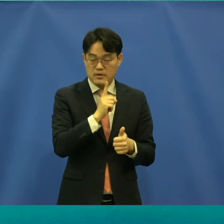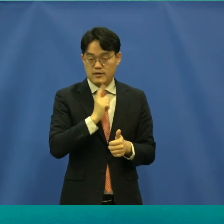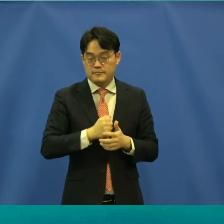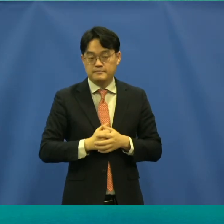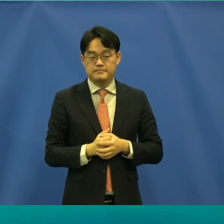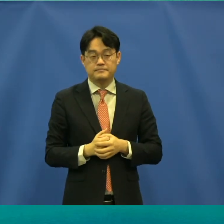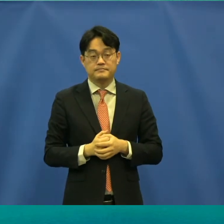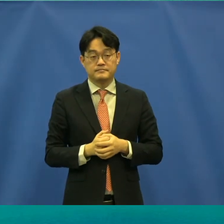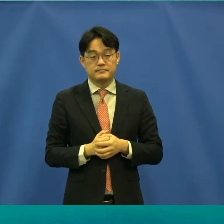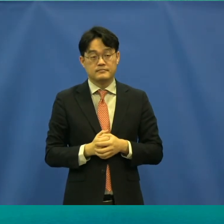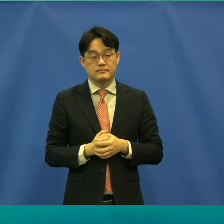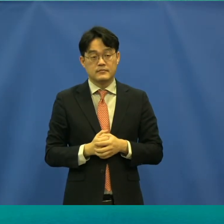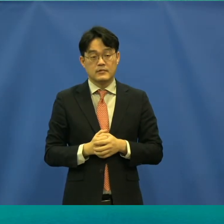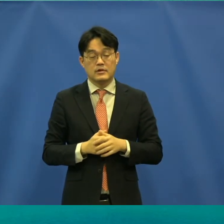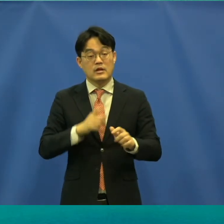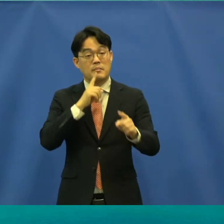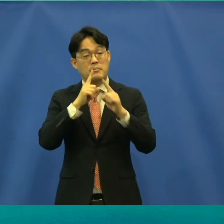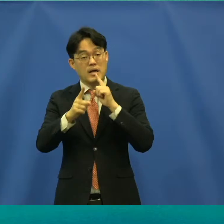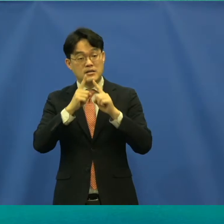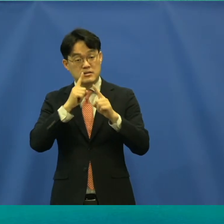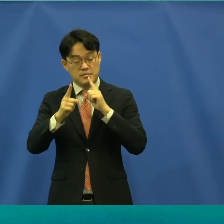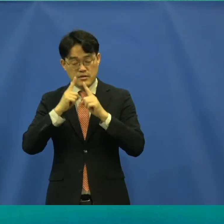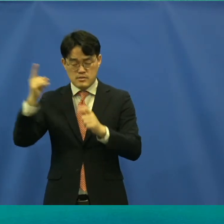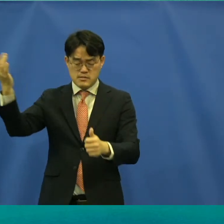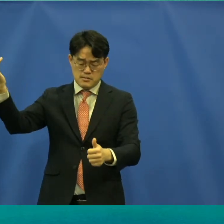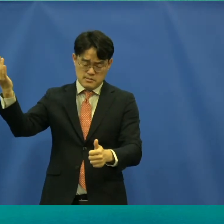그리고 이 말씀이 임한다는 것은